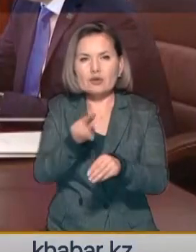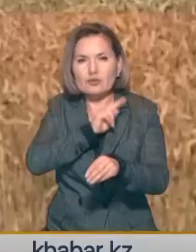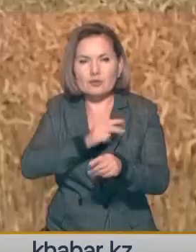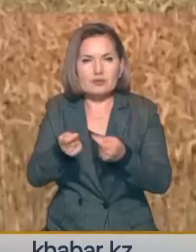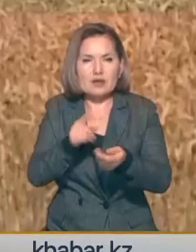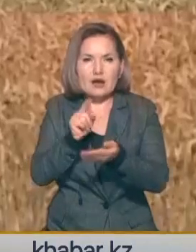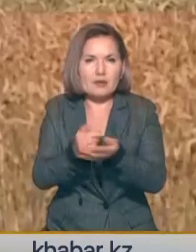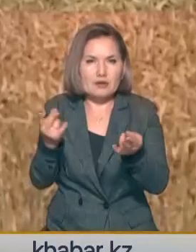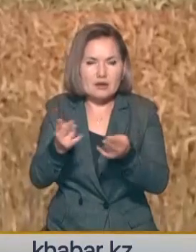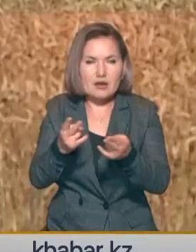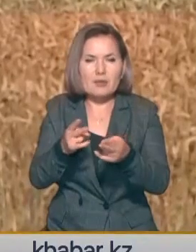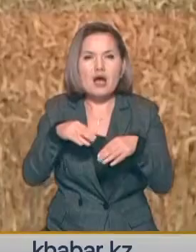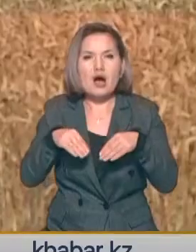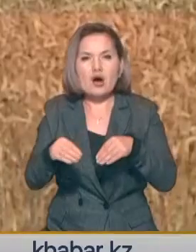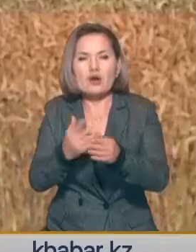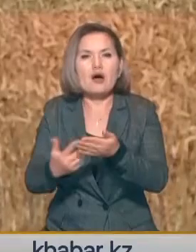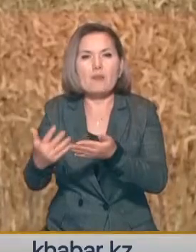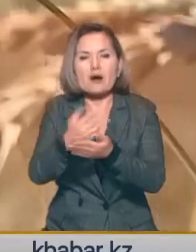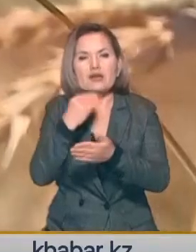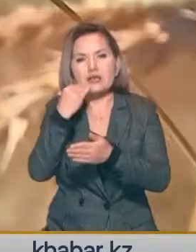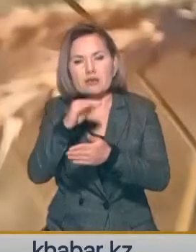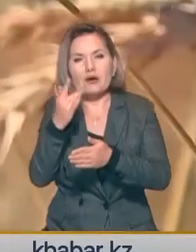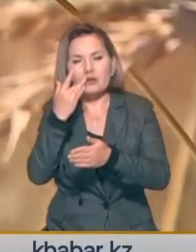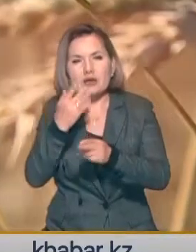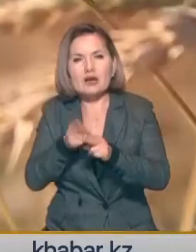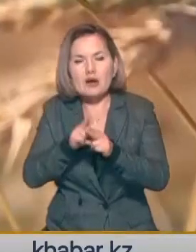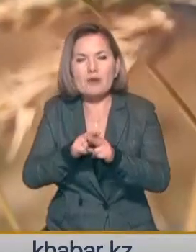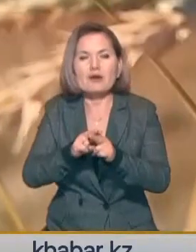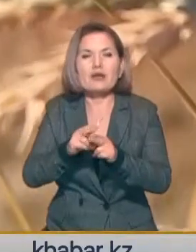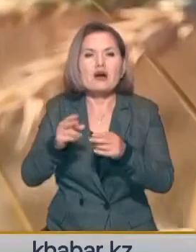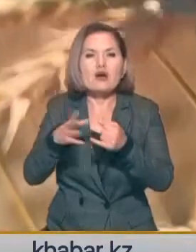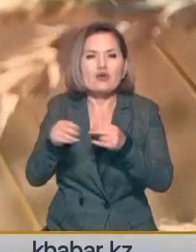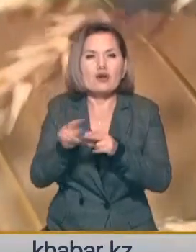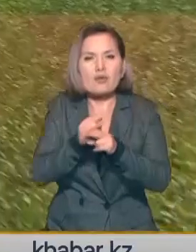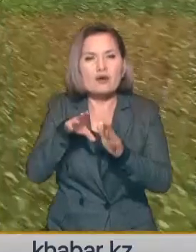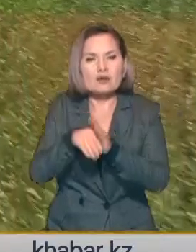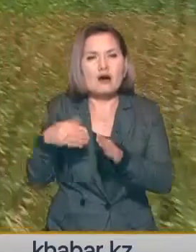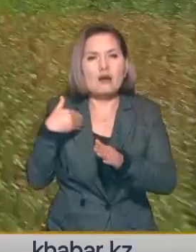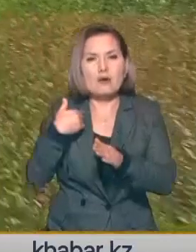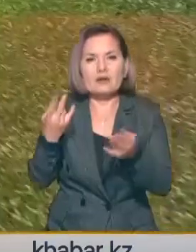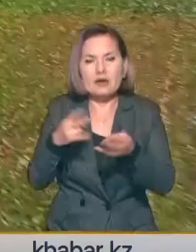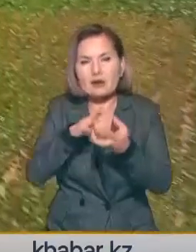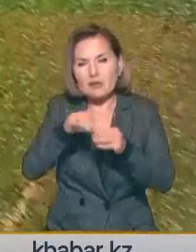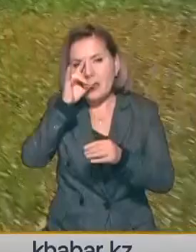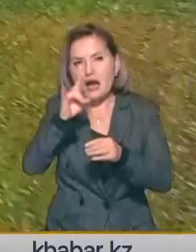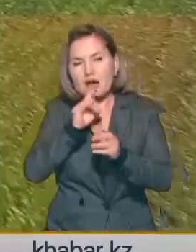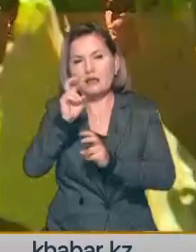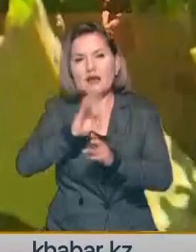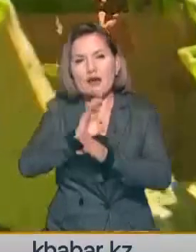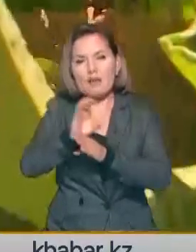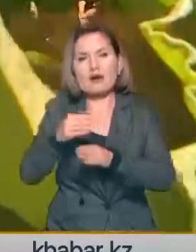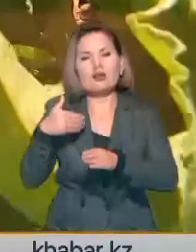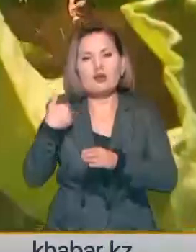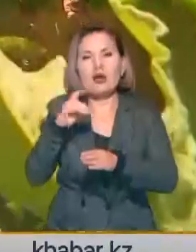міндеті. Өнімнің түсімін арттыру үшін сапалы әрі қолжетімді тыңайтқыштар қажет. Олжас Бектенов отандық зауыттар шығаратын